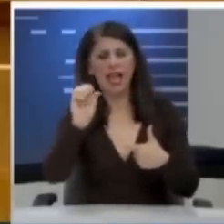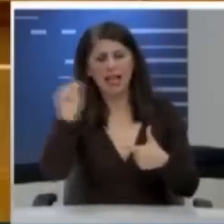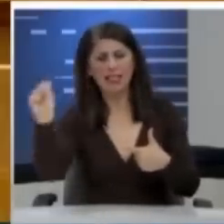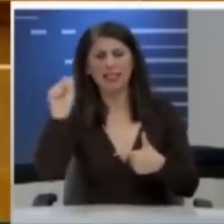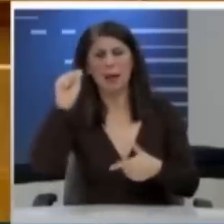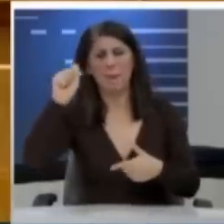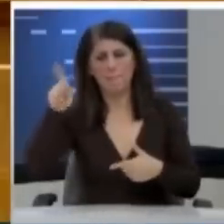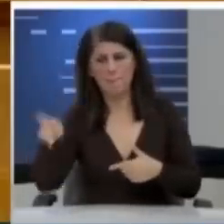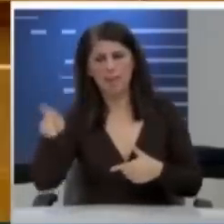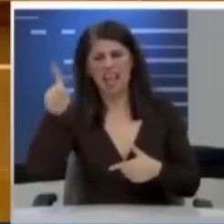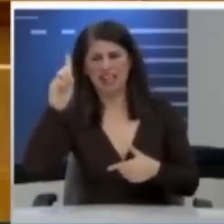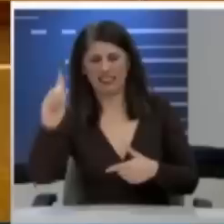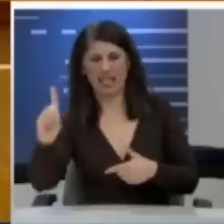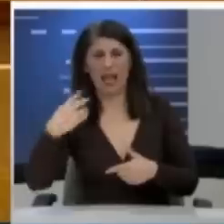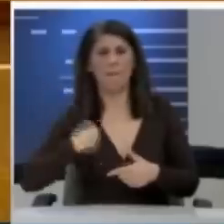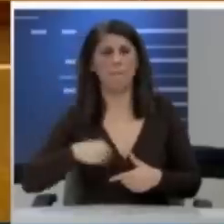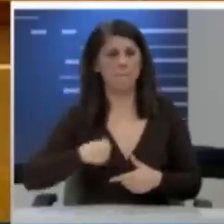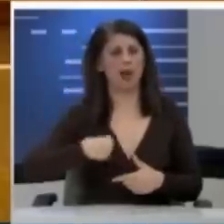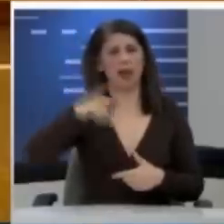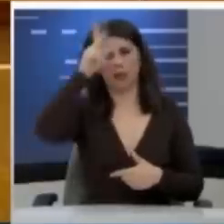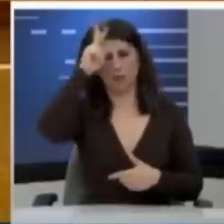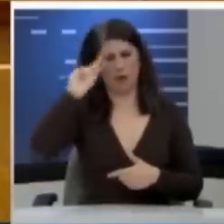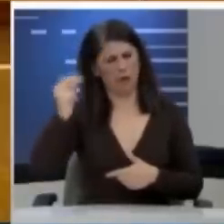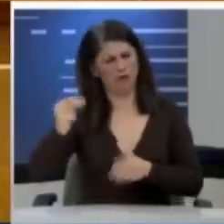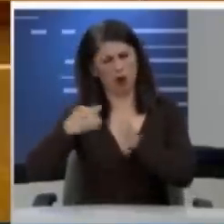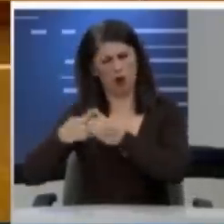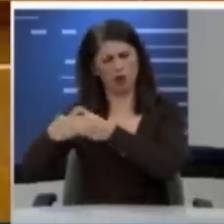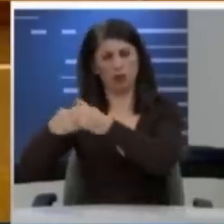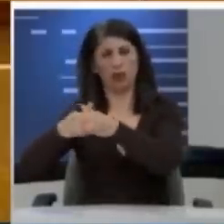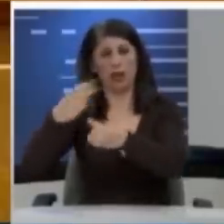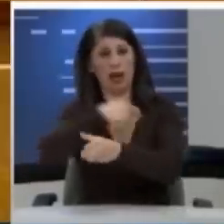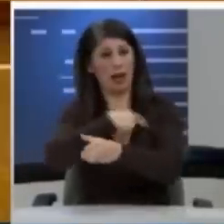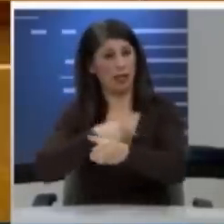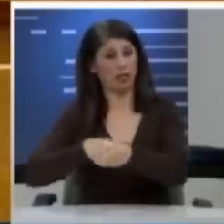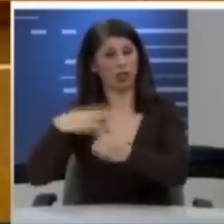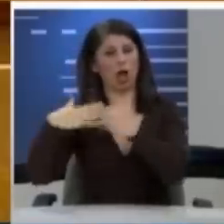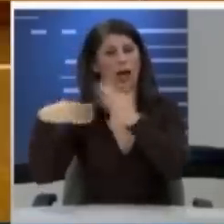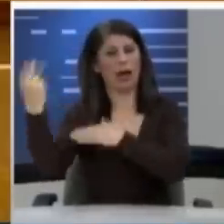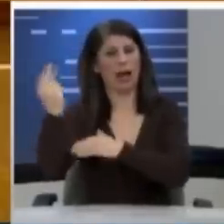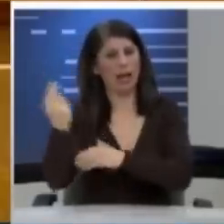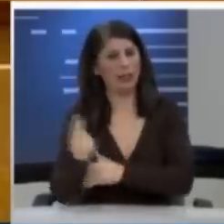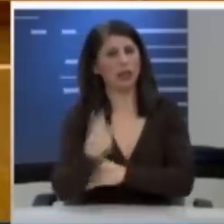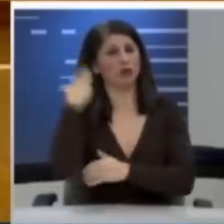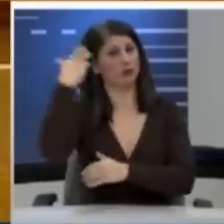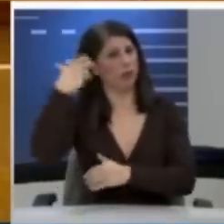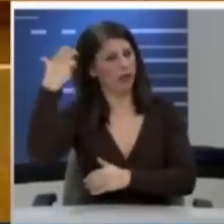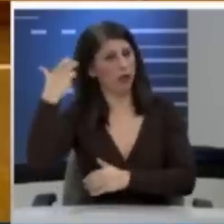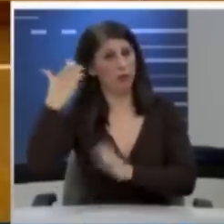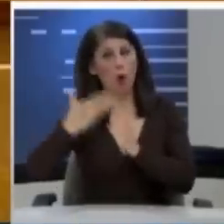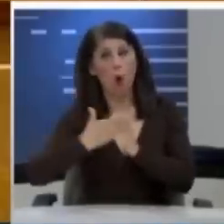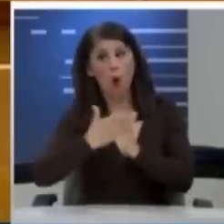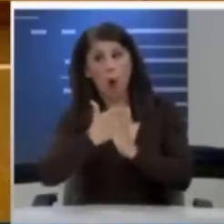Die Linke, των Πρασίνων της Γερμανίας, διαφόρων καθηγητών, καλλιτεχνών και διανομμένων. Όλοι